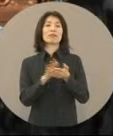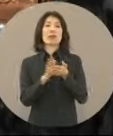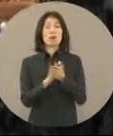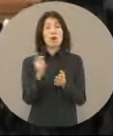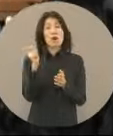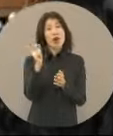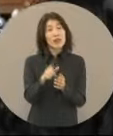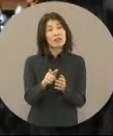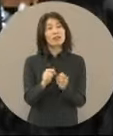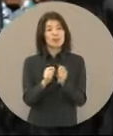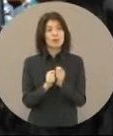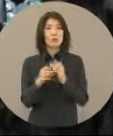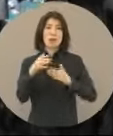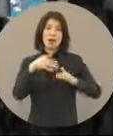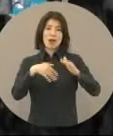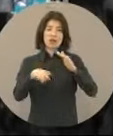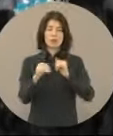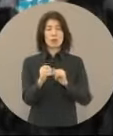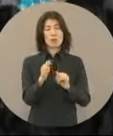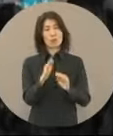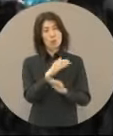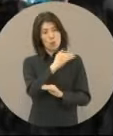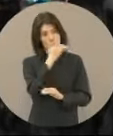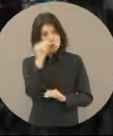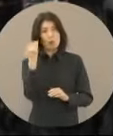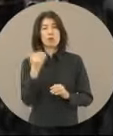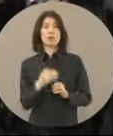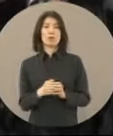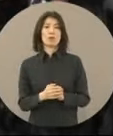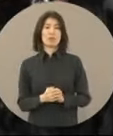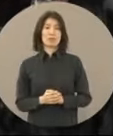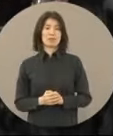妙な林と情感ある舞の仕草が特徴。